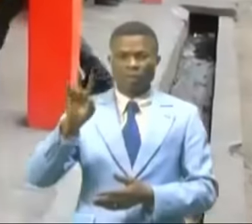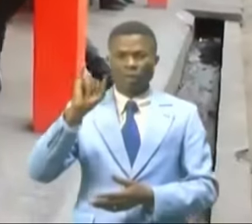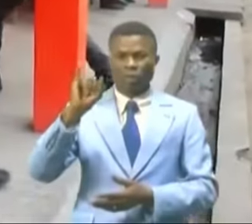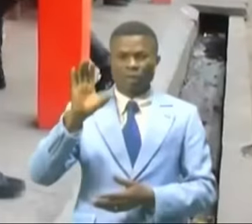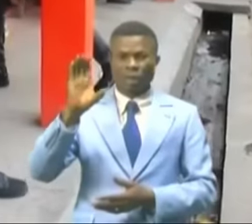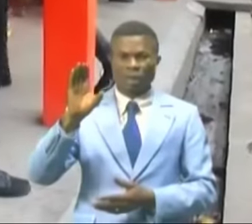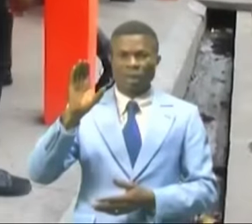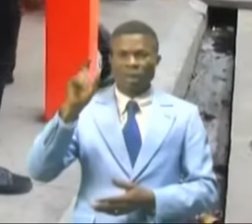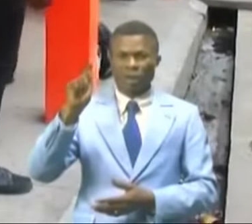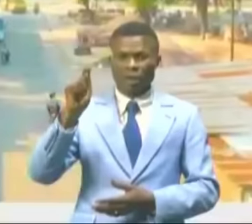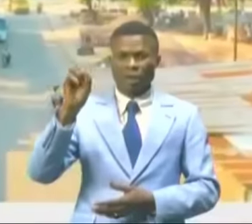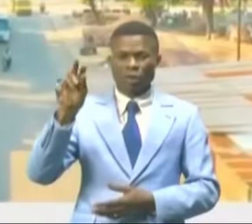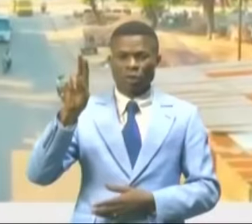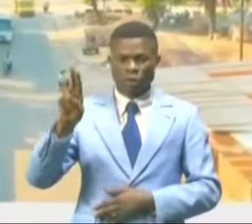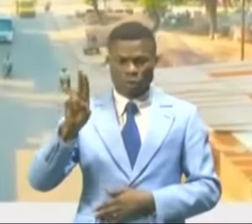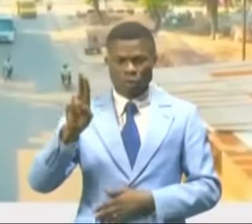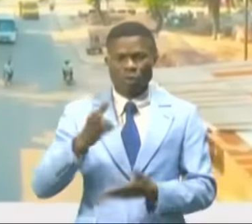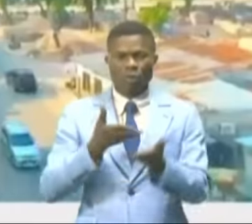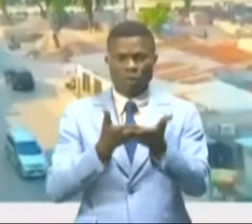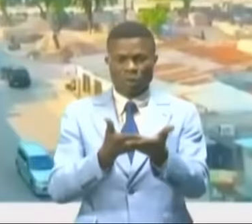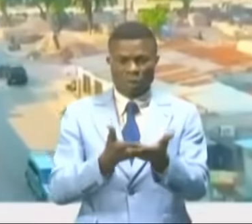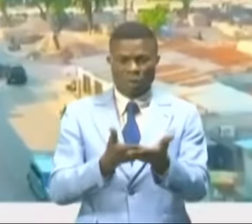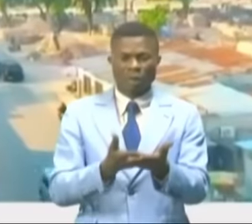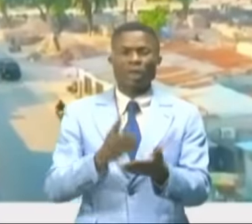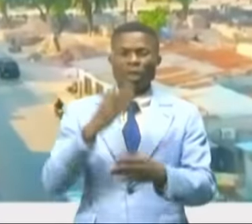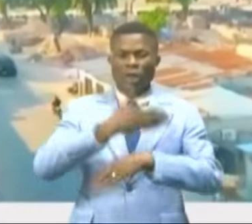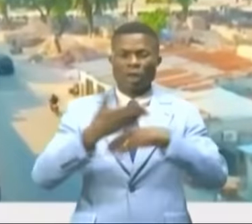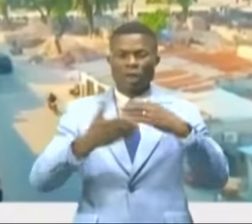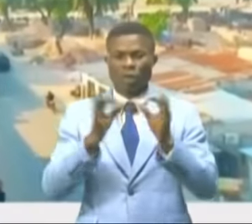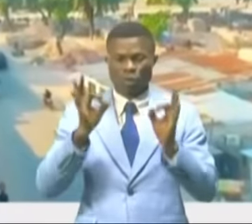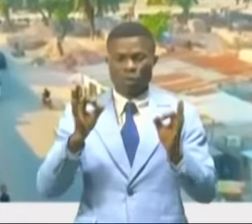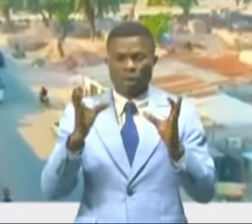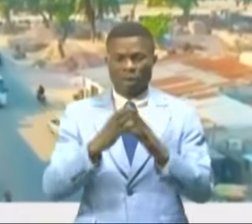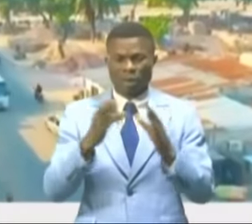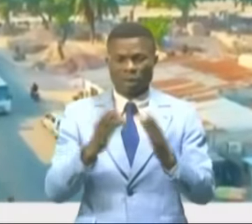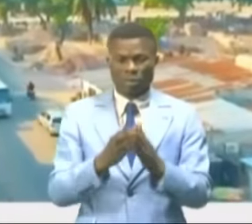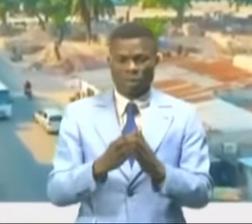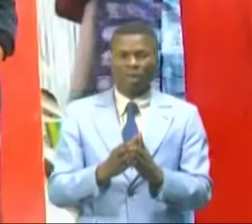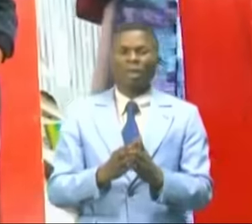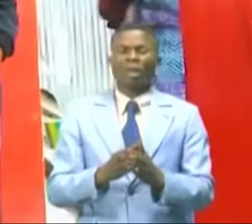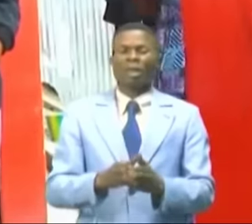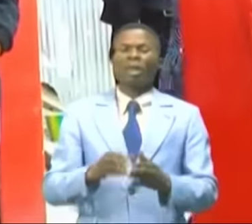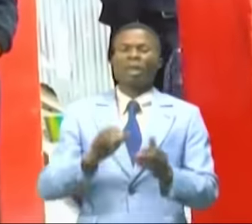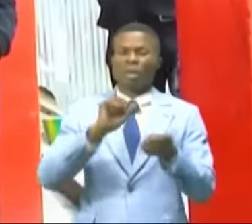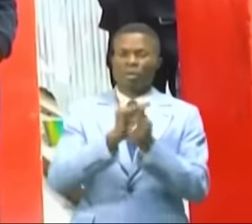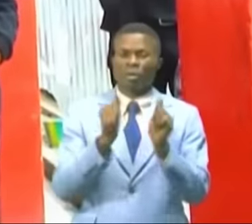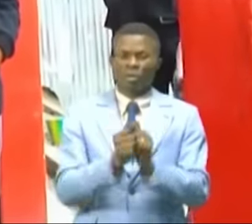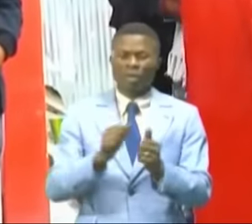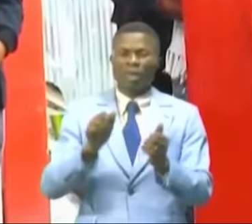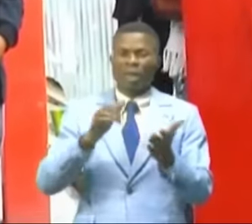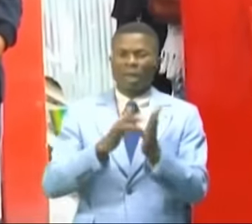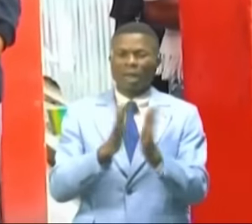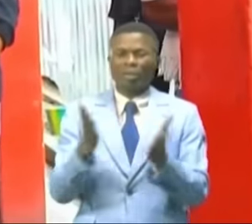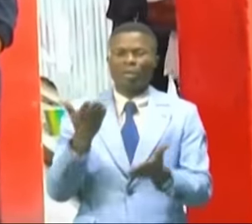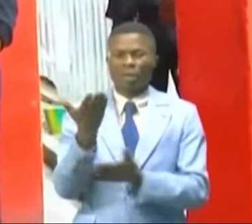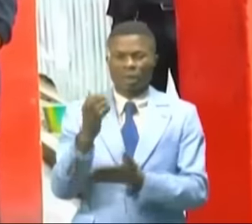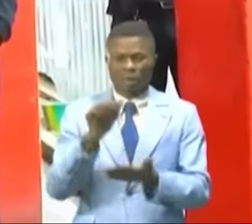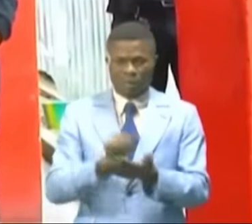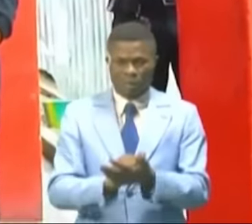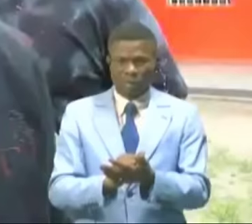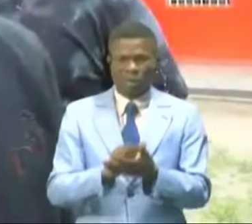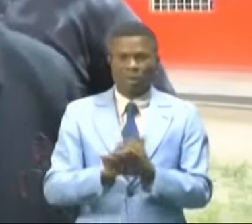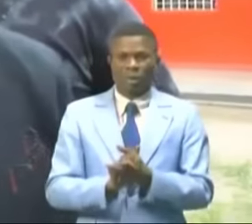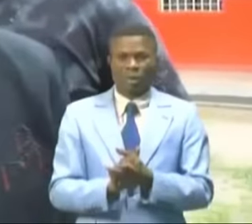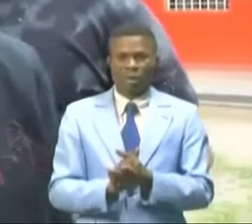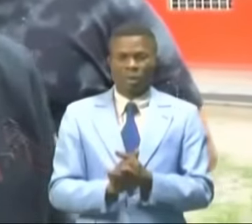de son complexe hôtelier, nouvellement construit, avec un dixième tel que les Saintes Écritures l'évoquent. Les vrais